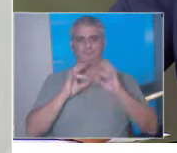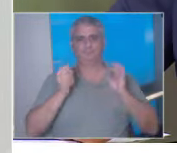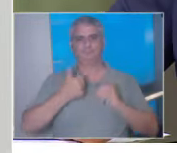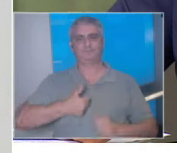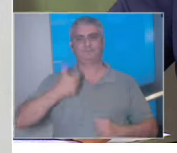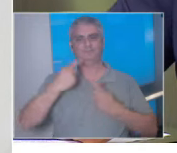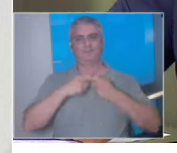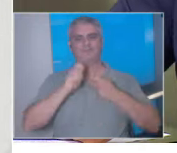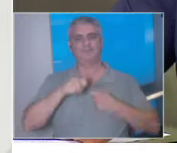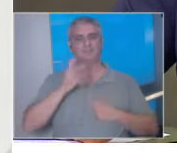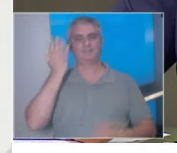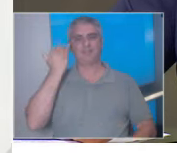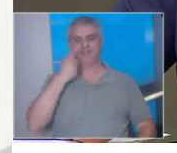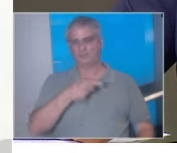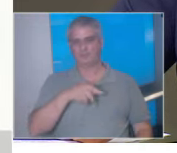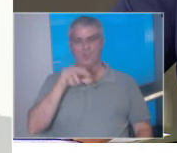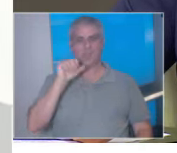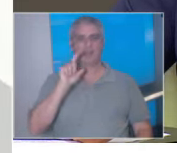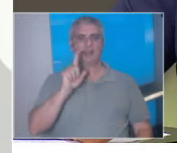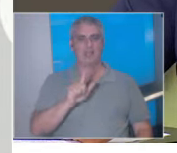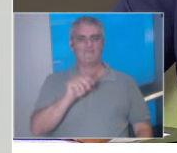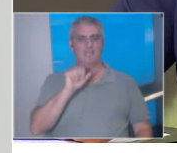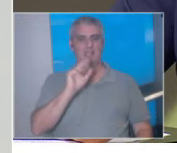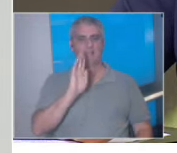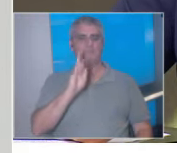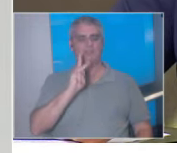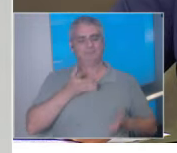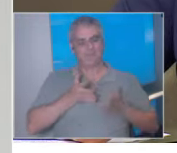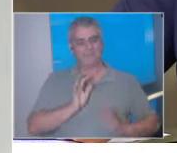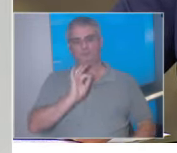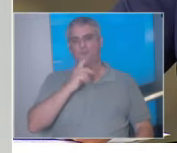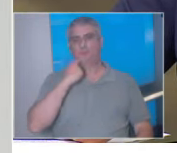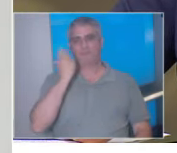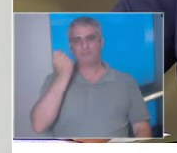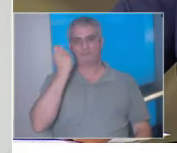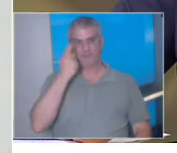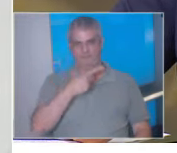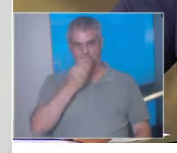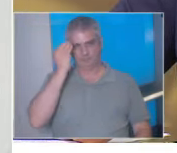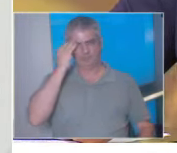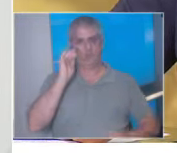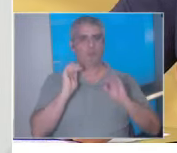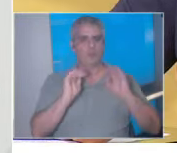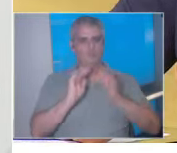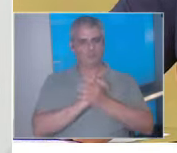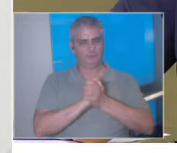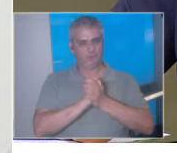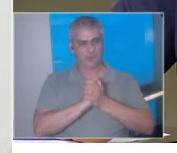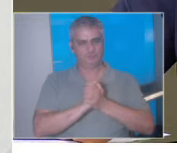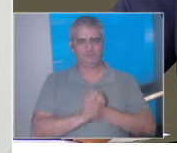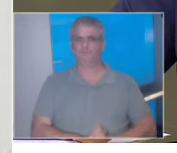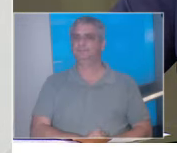השרה וחברת הכנסת לשעבר, אורלי לוי אבקסיס, ביתו של דוד לוי, זיכרונו לברכה, שלום